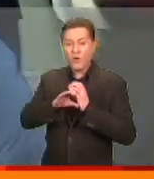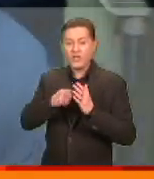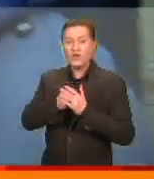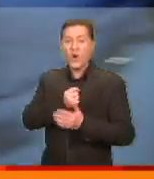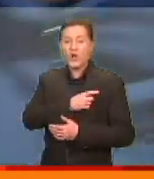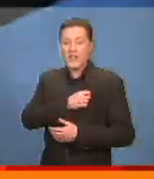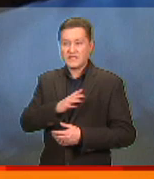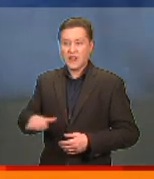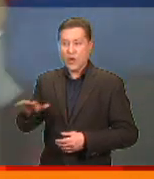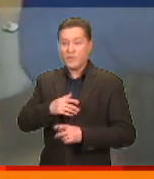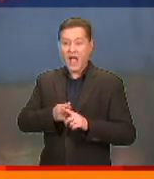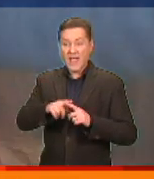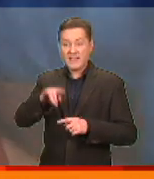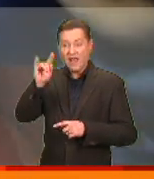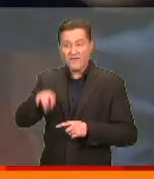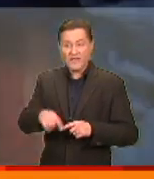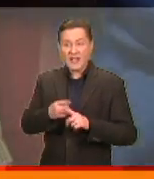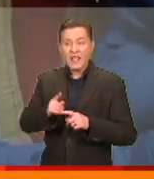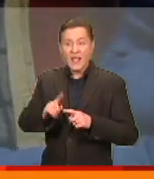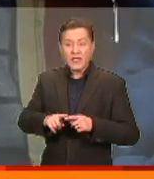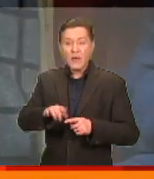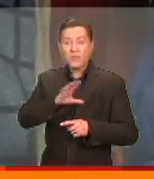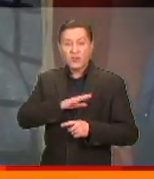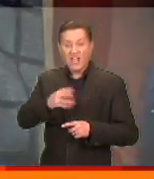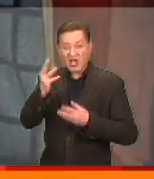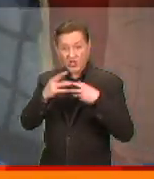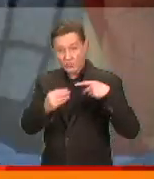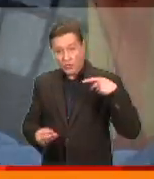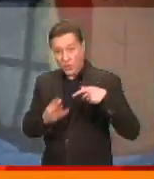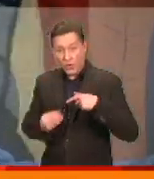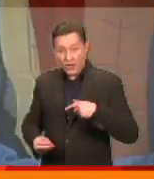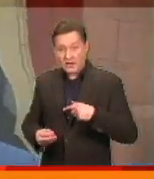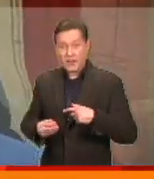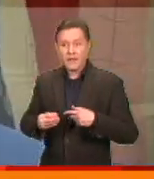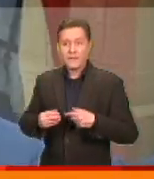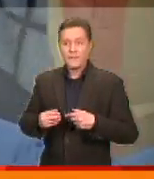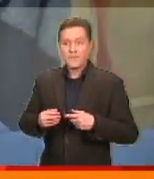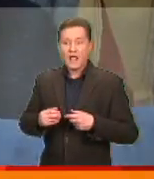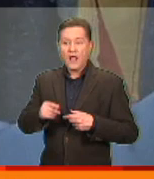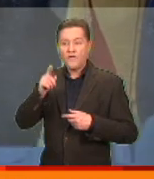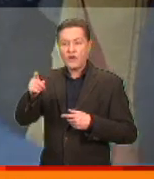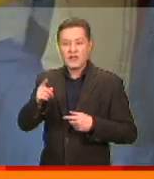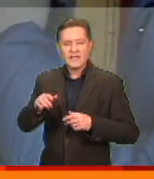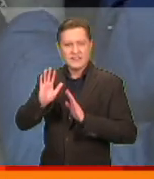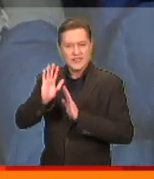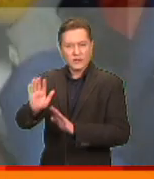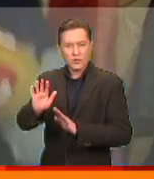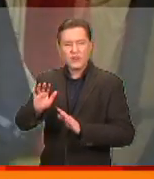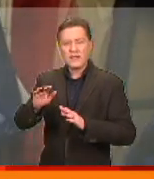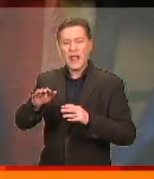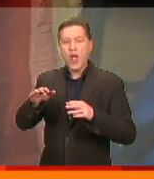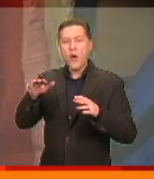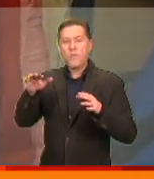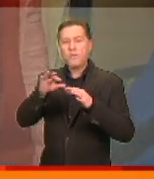області. А ось ці самі вікна, на яких ще донедавна звисали бурульки. Снігу і справді немає, проте вони щільно затулені простирадлами